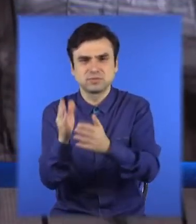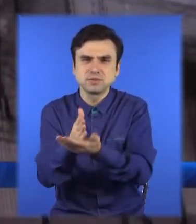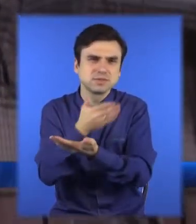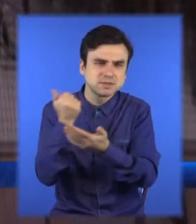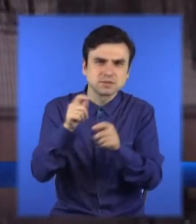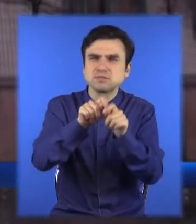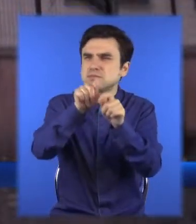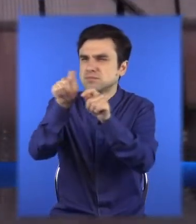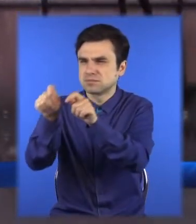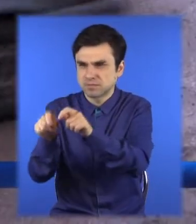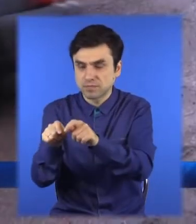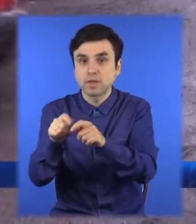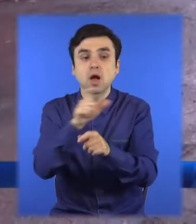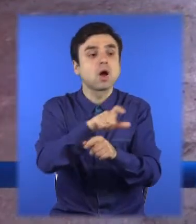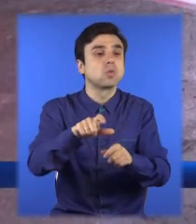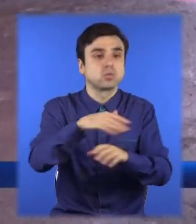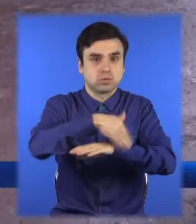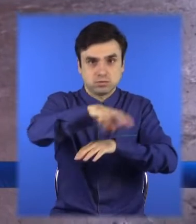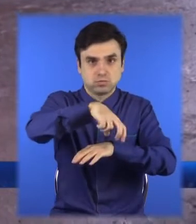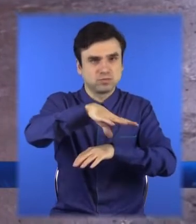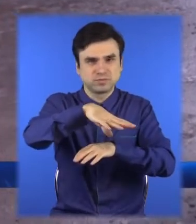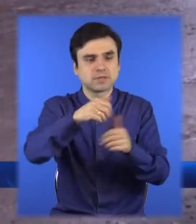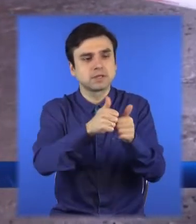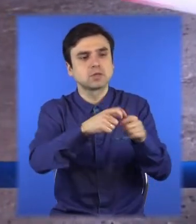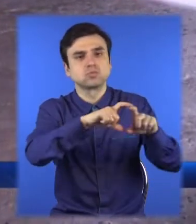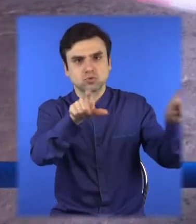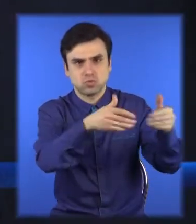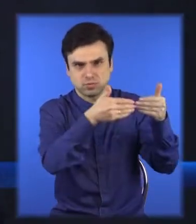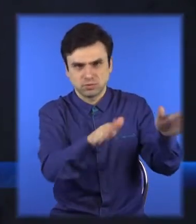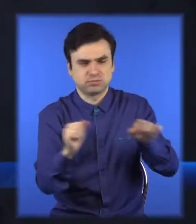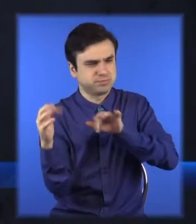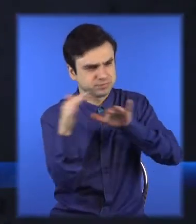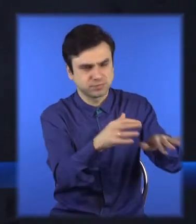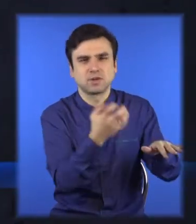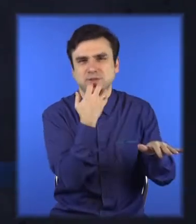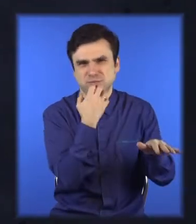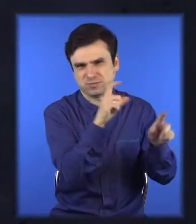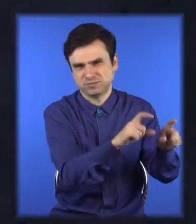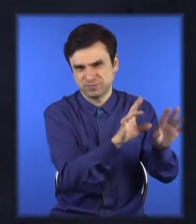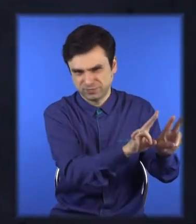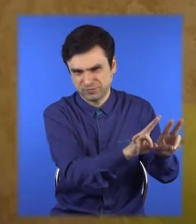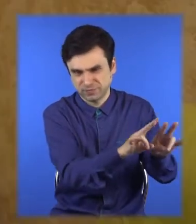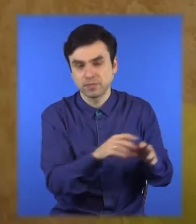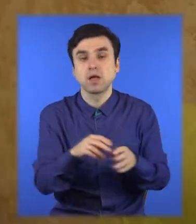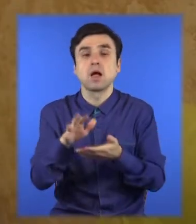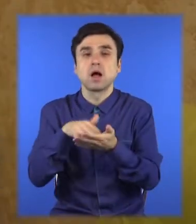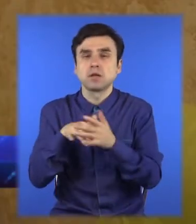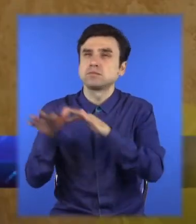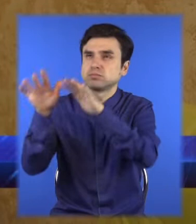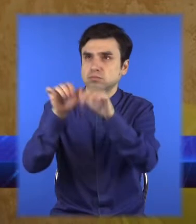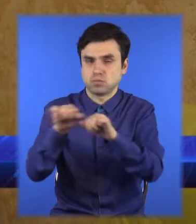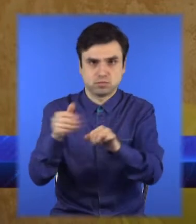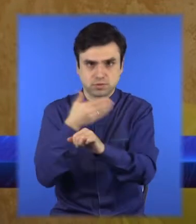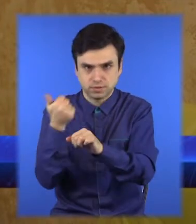немає. Повідомлення про буцімто мінування виявляється хибним, а правоохоронцям вдається затримати ймовірного правопорушника. Сьогодні